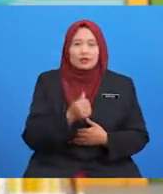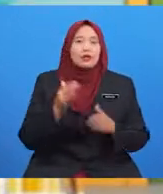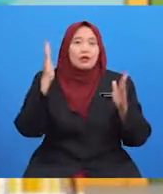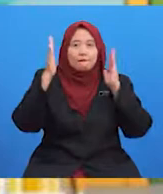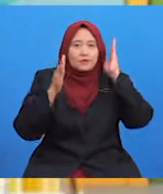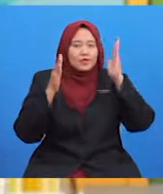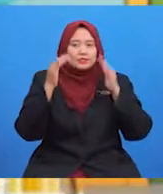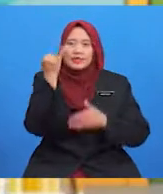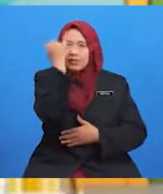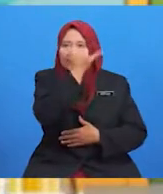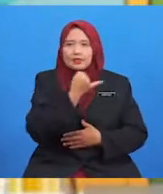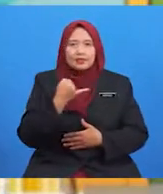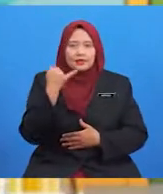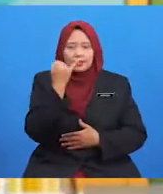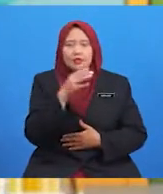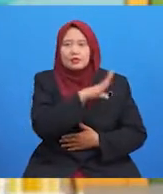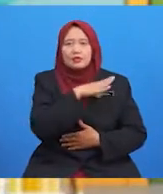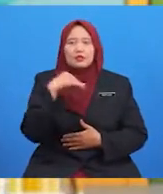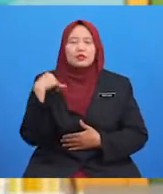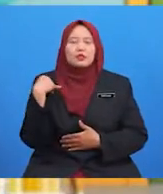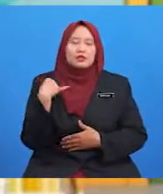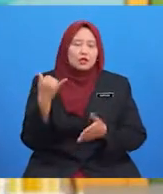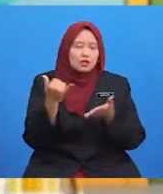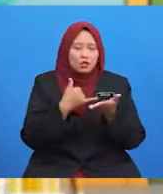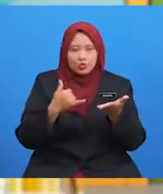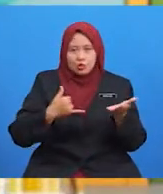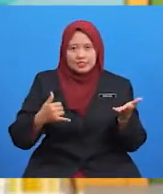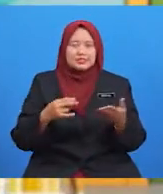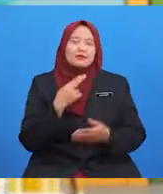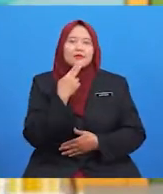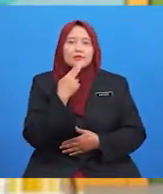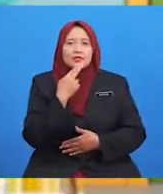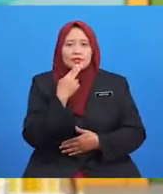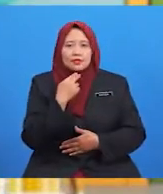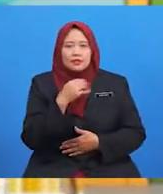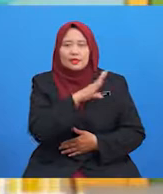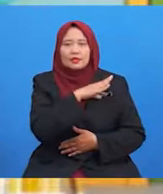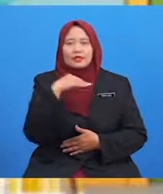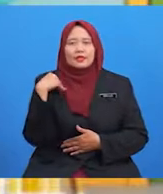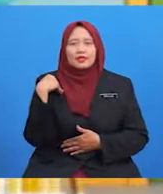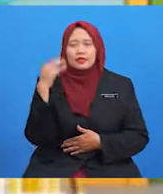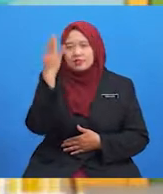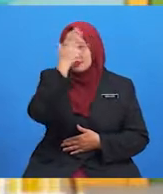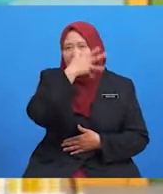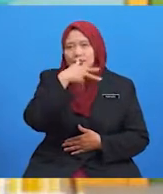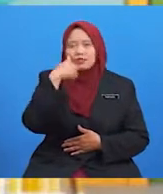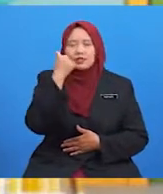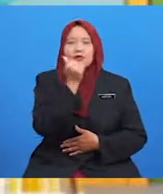dan melukiskan kemanisan serta kecantikan bahasa.